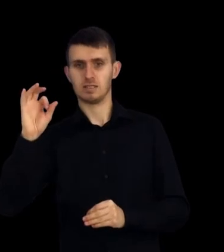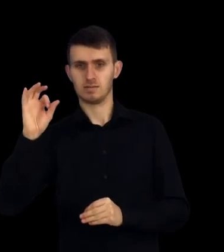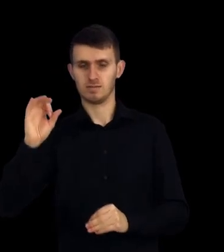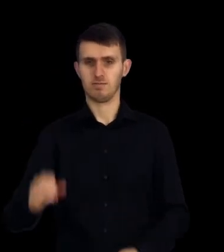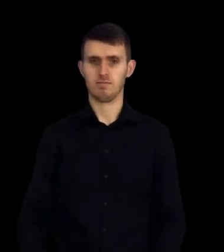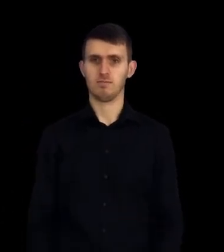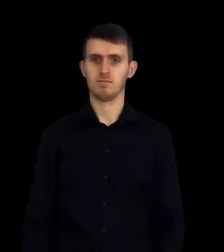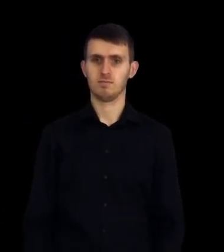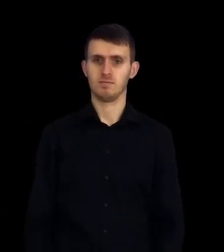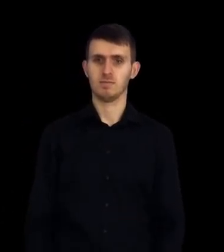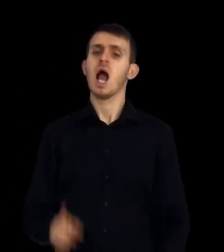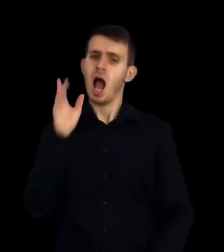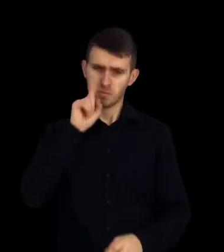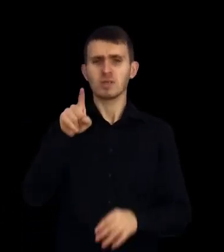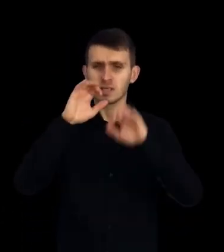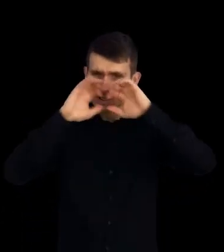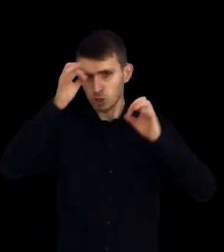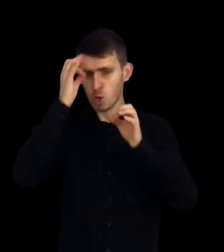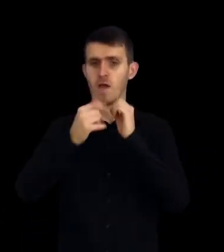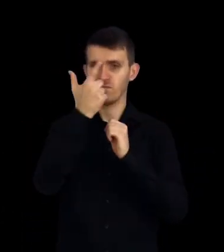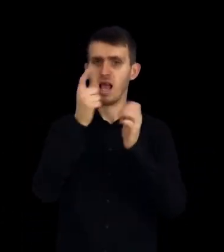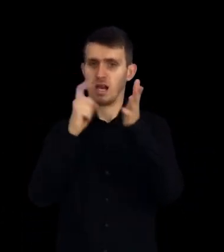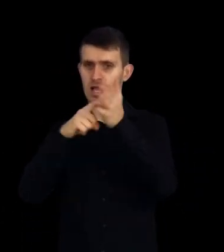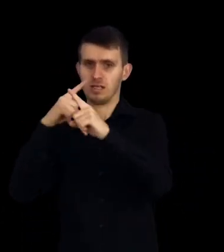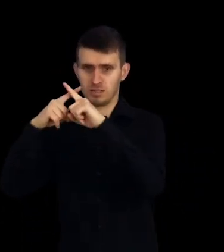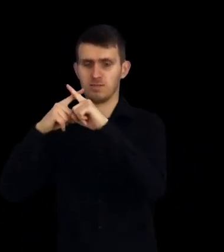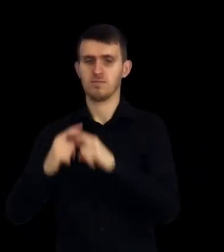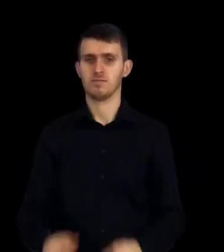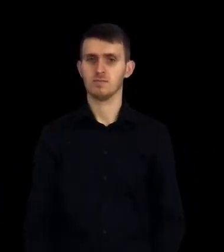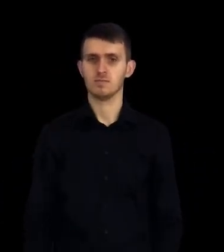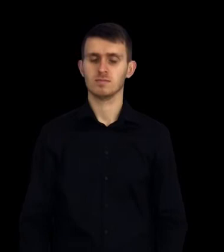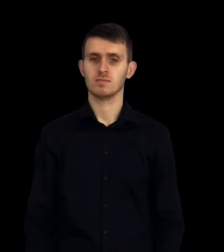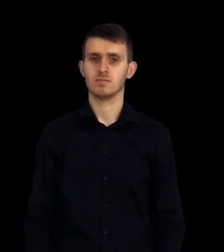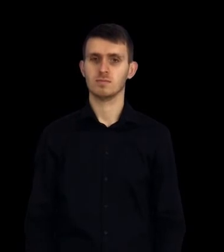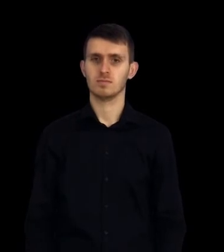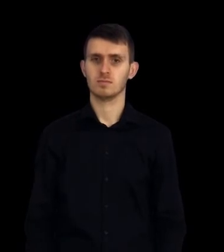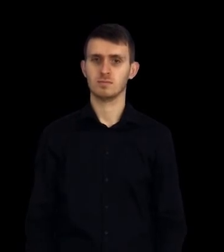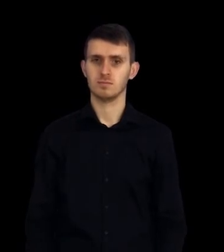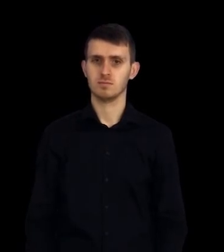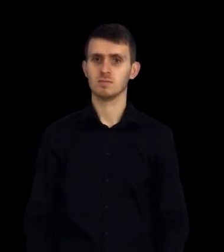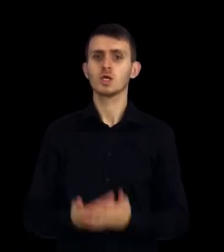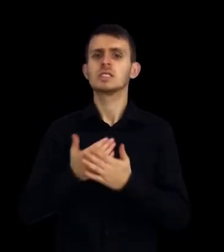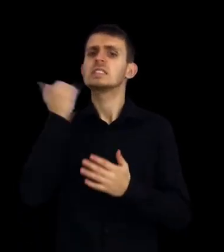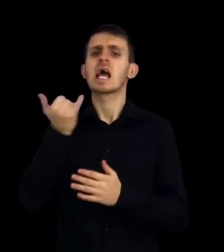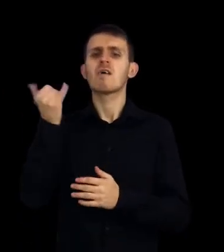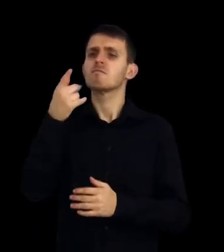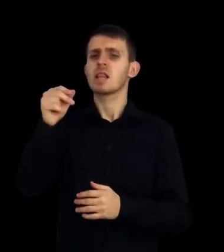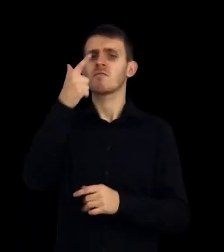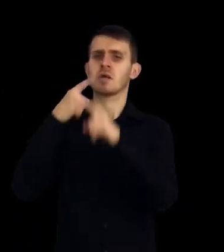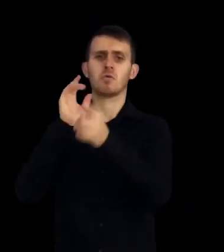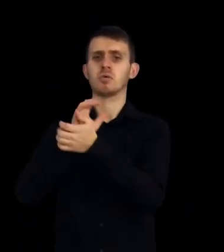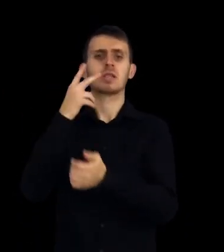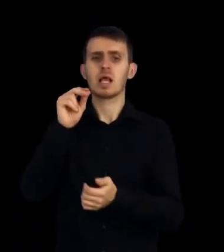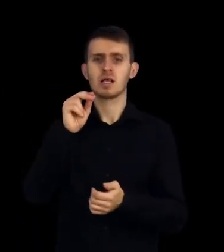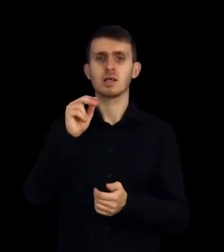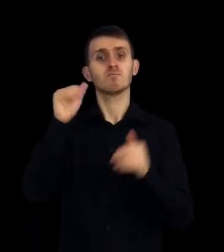takie wyrażenie nawet czyta się 2x Ale w rzeczywistości oznacza ono dwa razy x Dlaczego